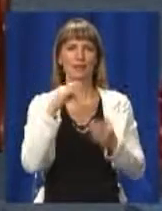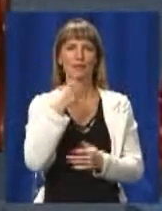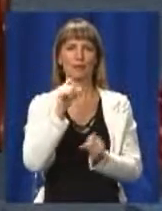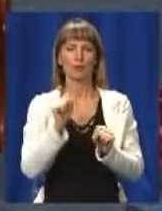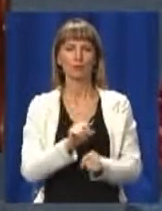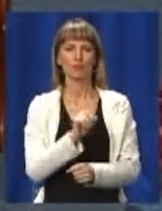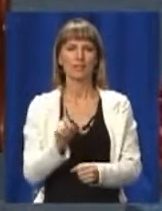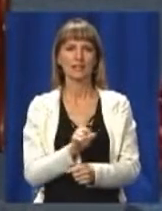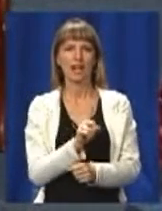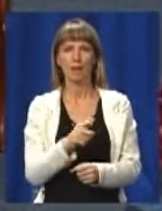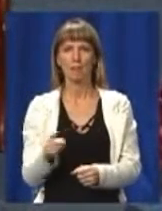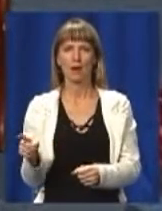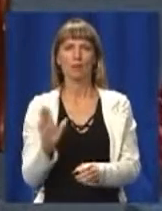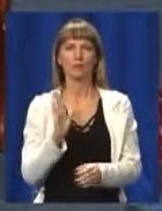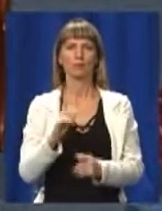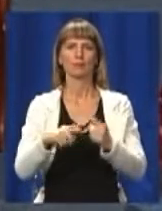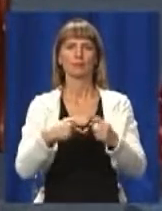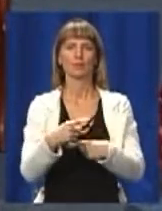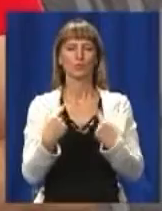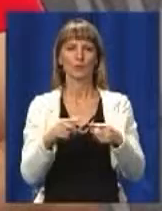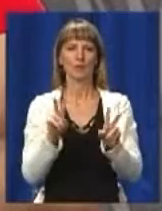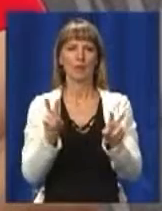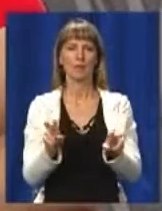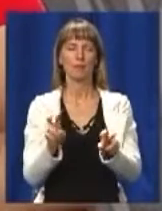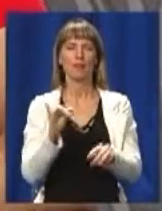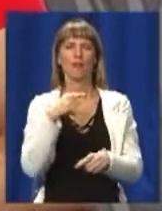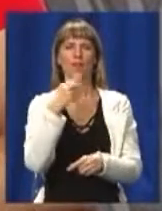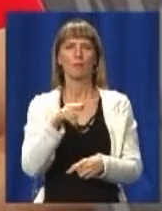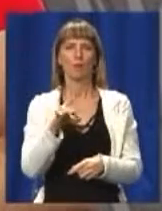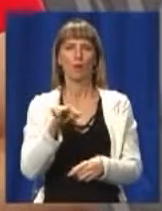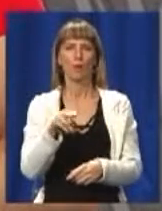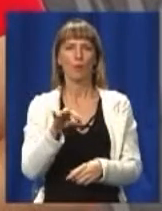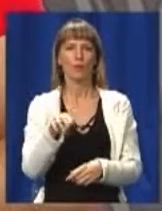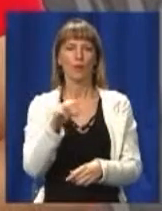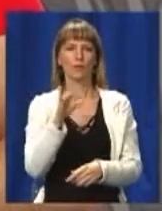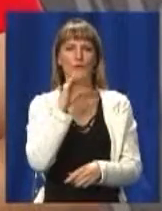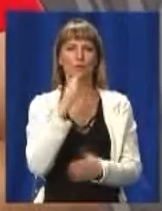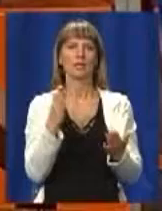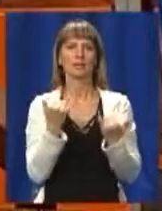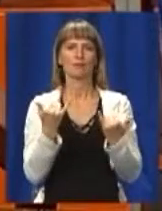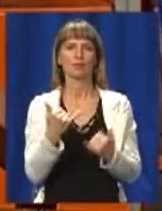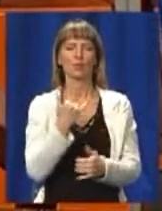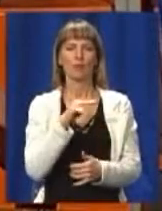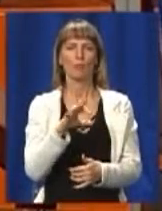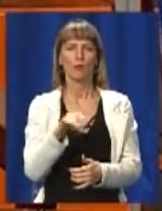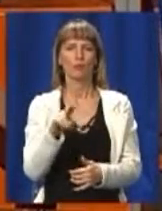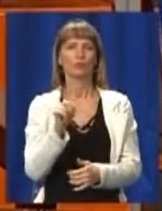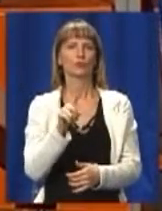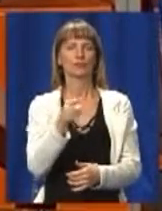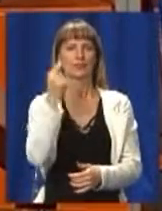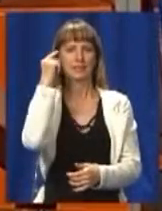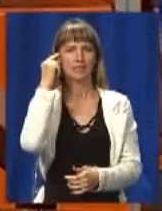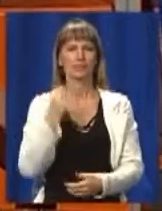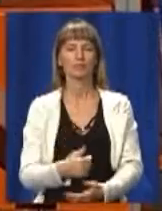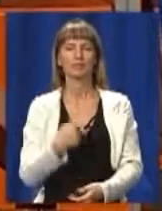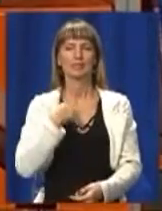можна годинами. А ми будемо переходити до більш серйозної теми і говорити про породи цуциків. Яка сьогодні в нас порода і що ти про неї